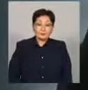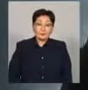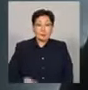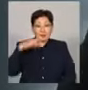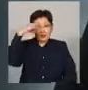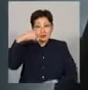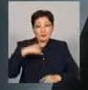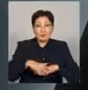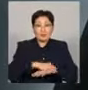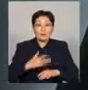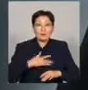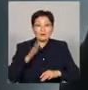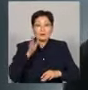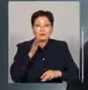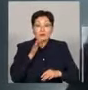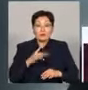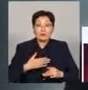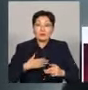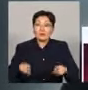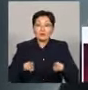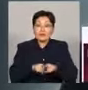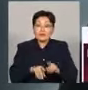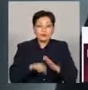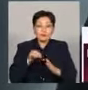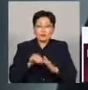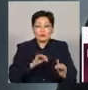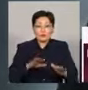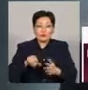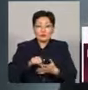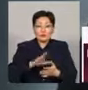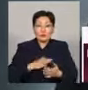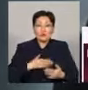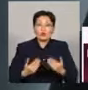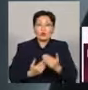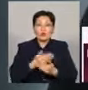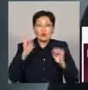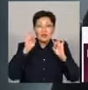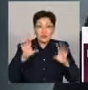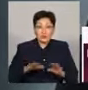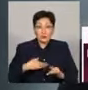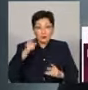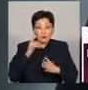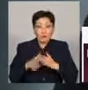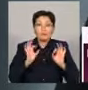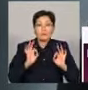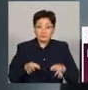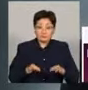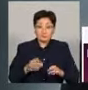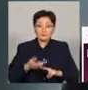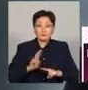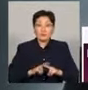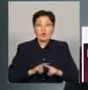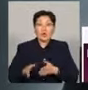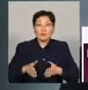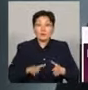Казахстанцы моего возраста, они даже не участвовали в референдумах. Для нас это что-то новое, неожиданное. И, конечно, мы понимаем, что это правильно. Это тот самый